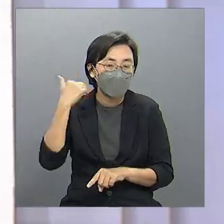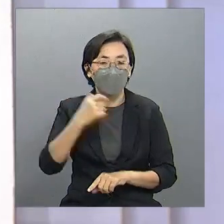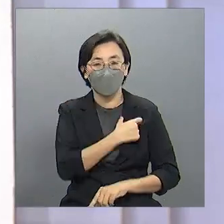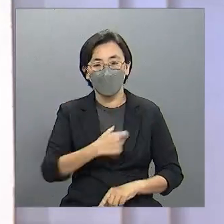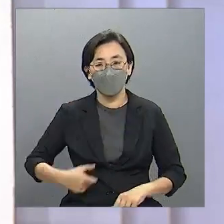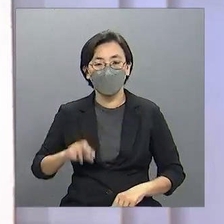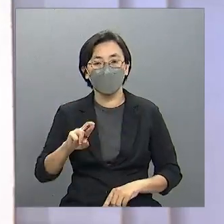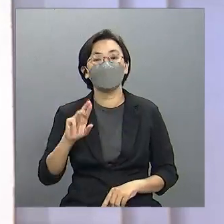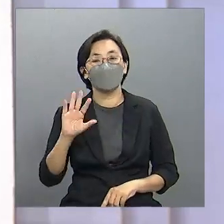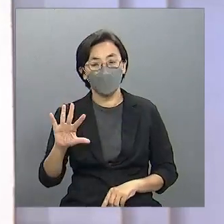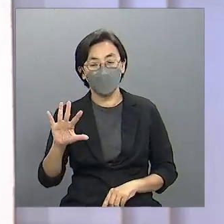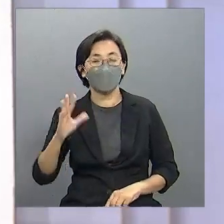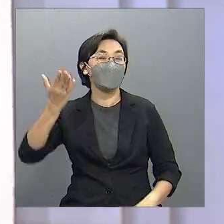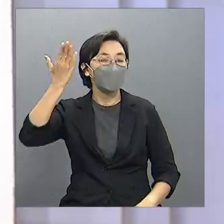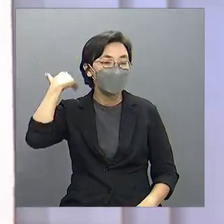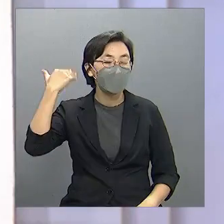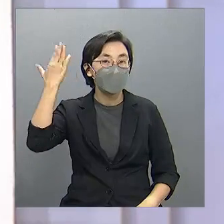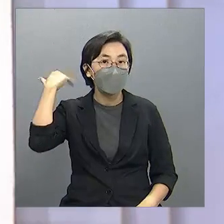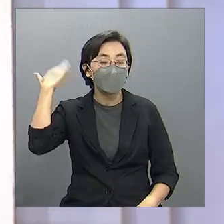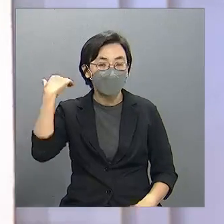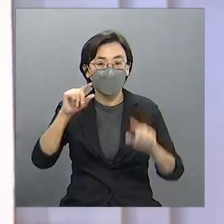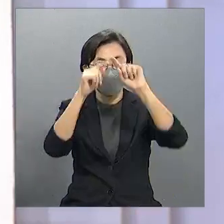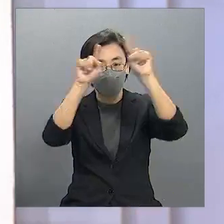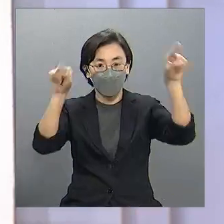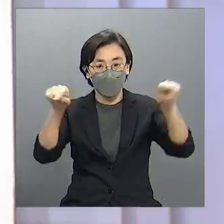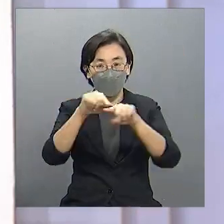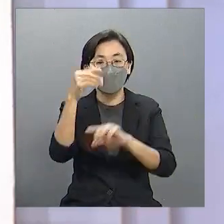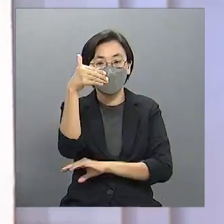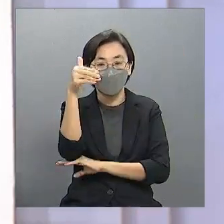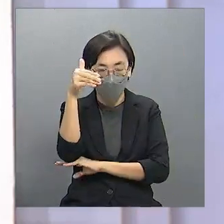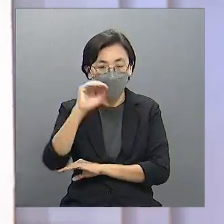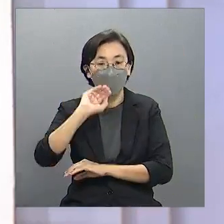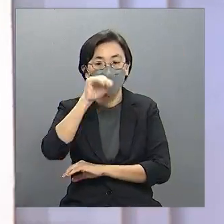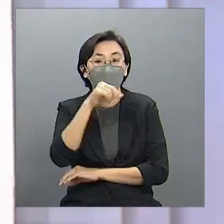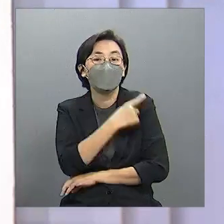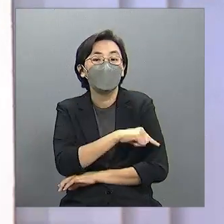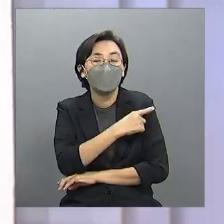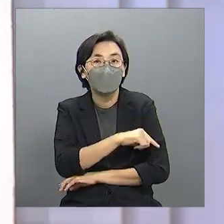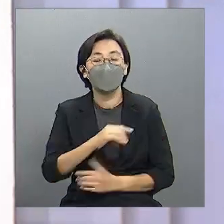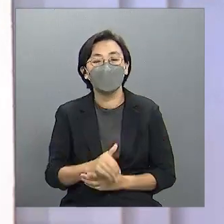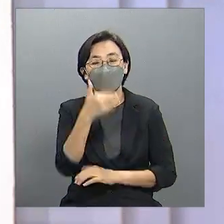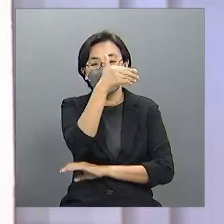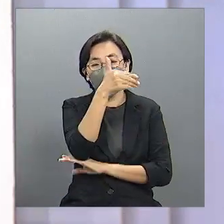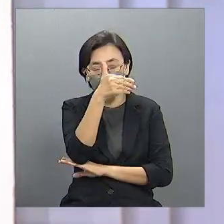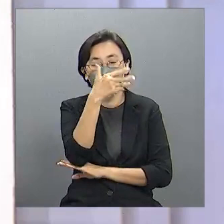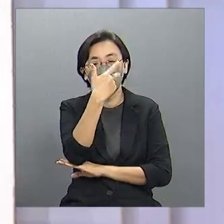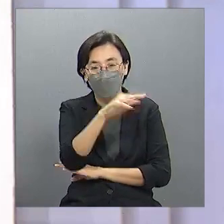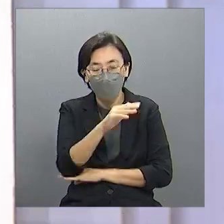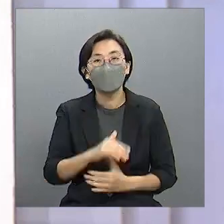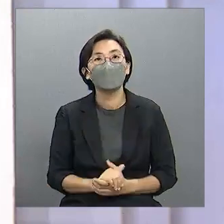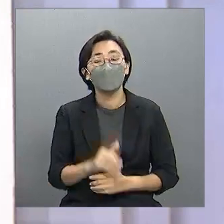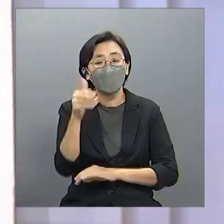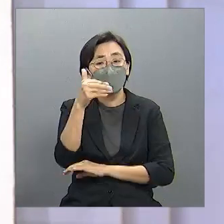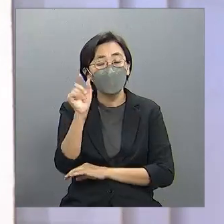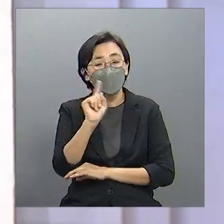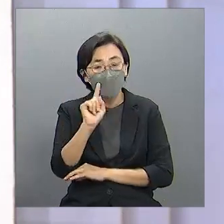จอมเกล้าเจ้าอยู่หัวนะครับซึ่งแน่นอนว่ามียุคหนึ่งที่ใช้ธงลักษณะแบบนี้เป็นสัญลักษณ์ในการที่จะบ่งบอกถึงเอกราช